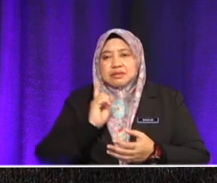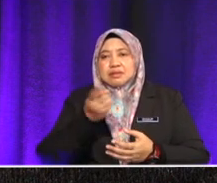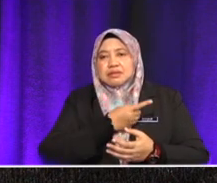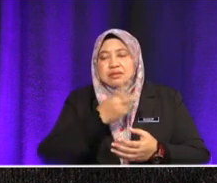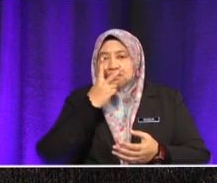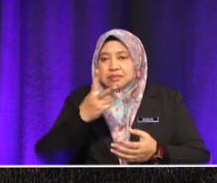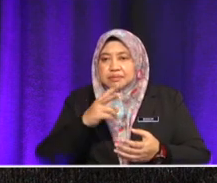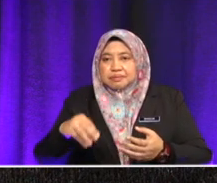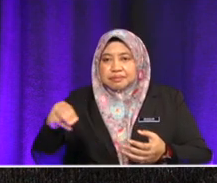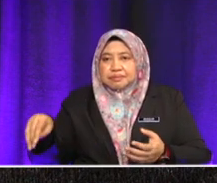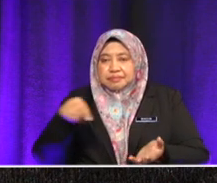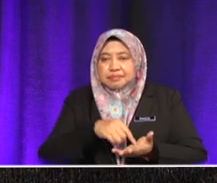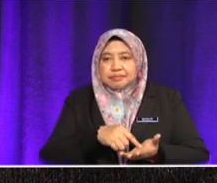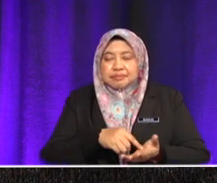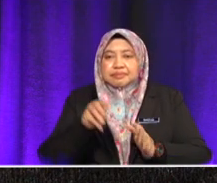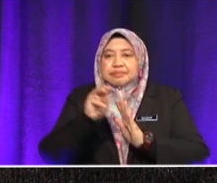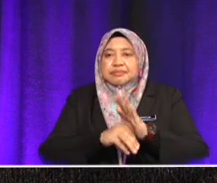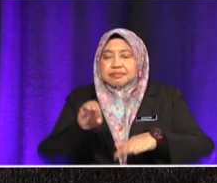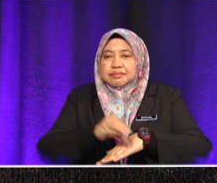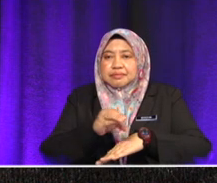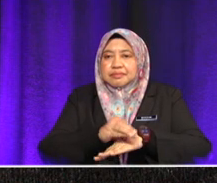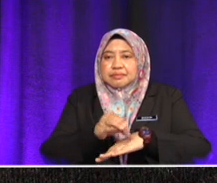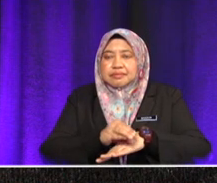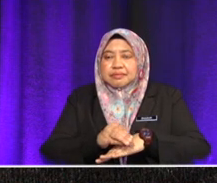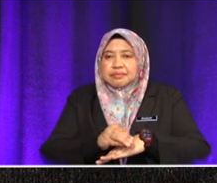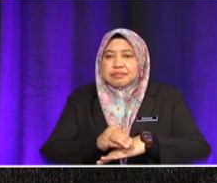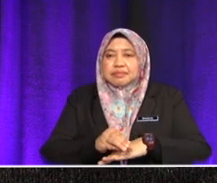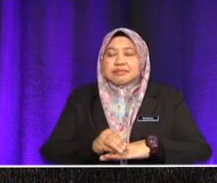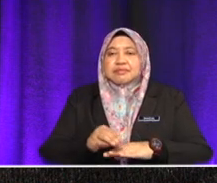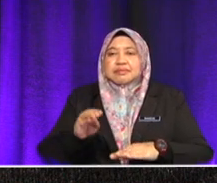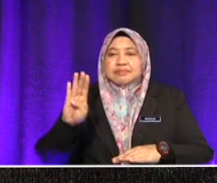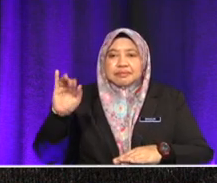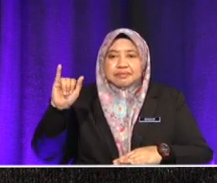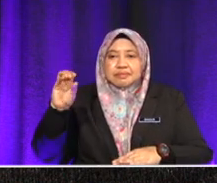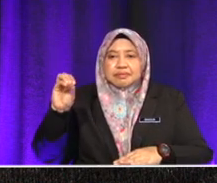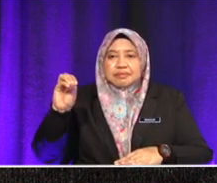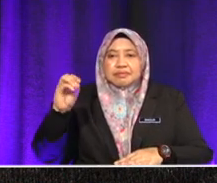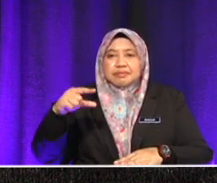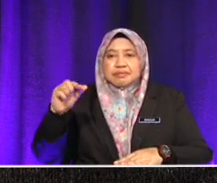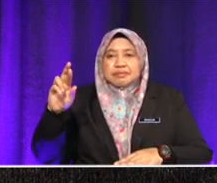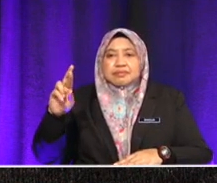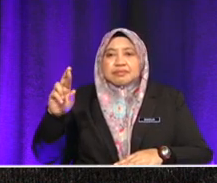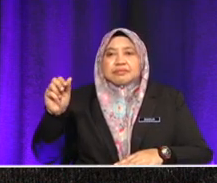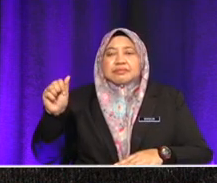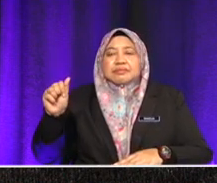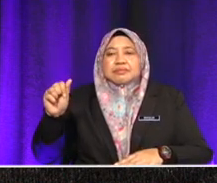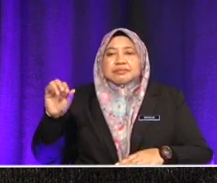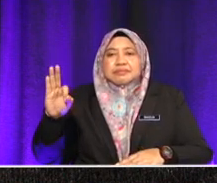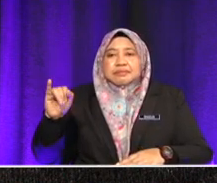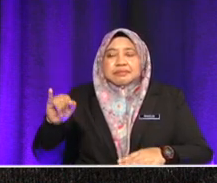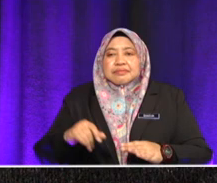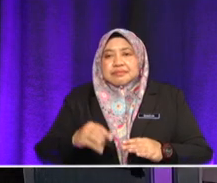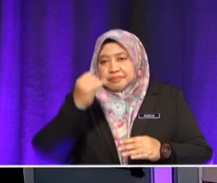Cikgu murid-murid ini menggunakan biografi bahan biografi daripada maklumat tadi maklumat